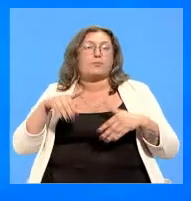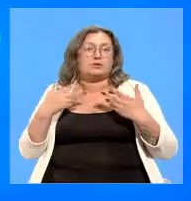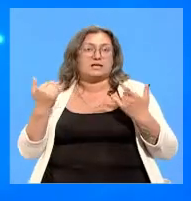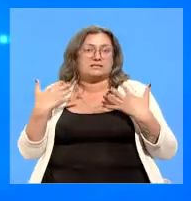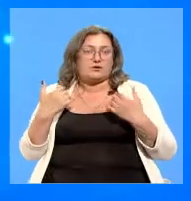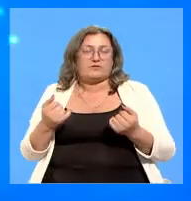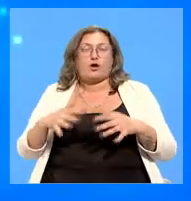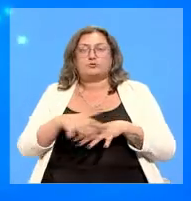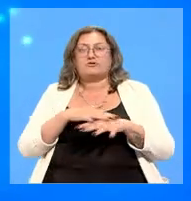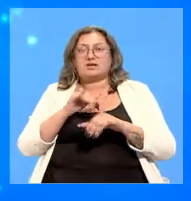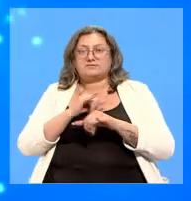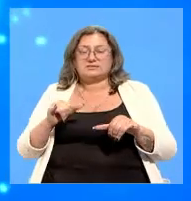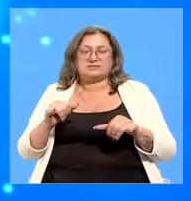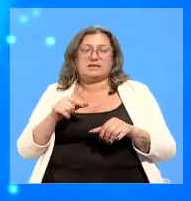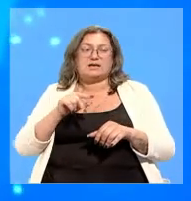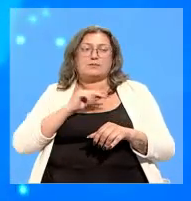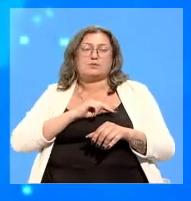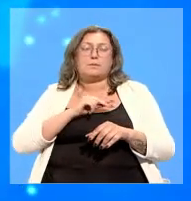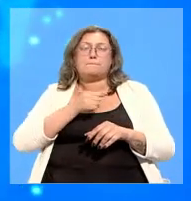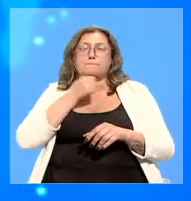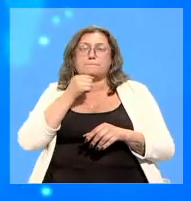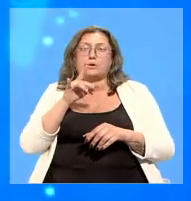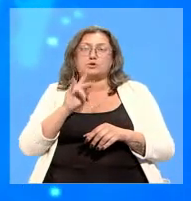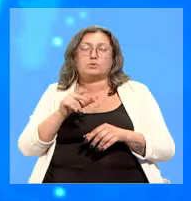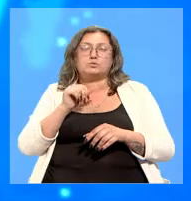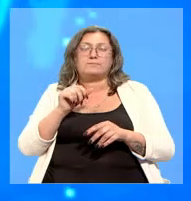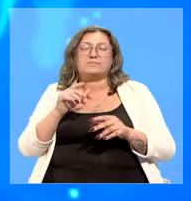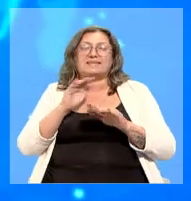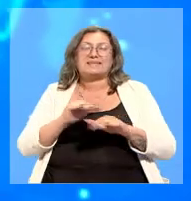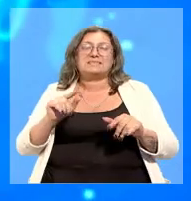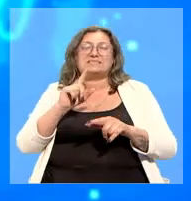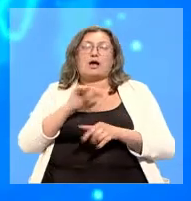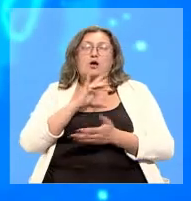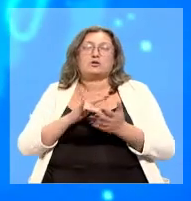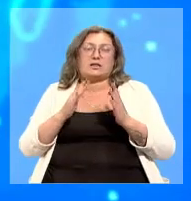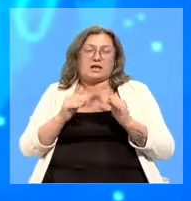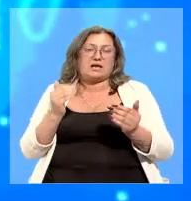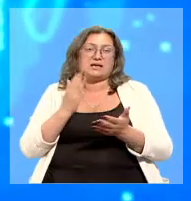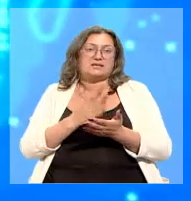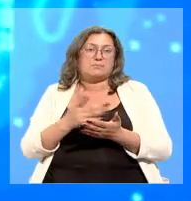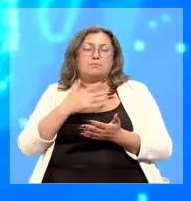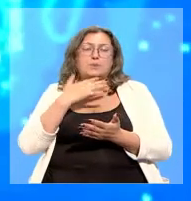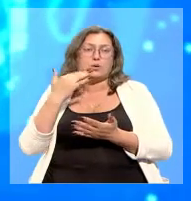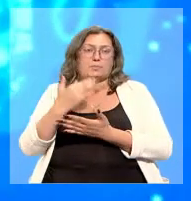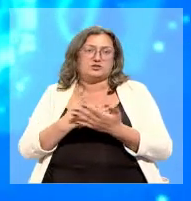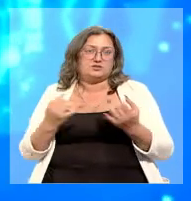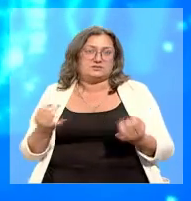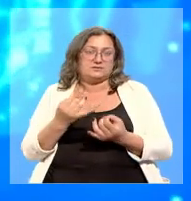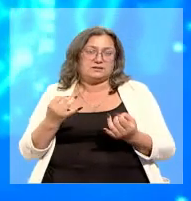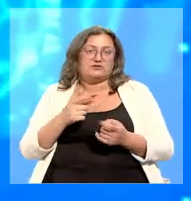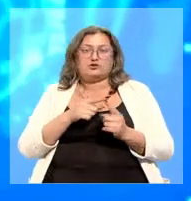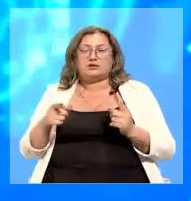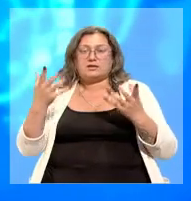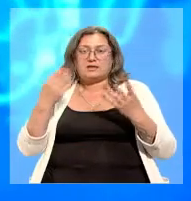и общего развития эти дни проводят подростки Кустанай. В детских загородных лагерях представлена насыщенная программа. В течение